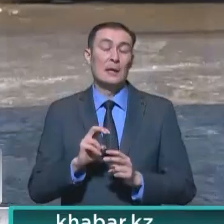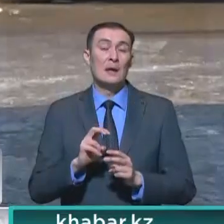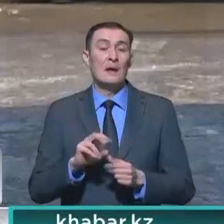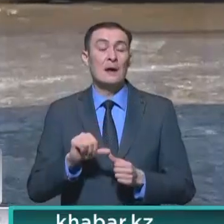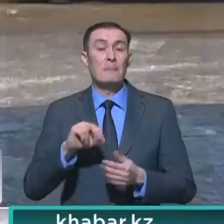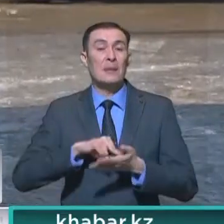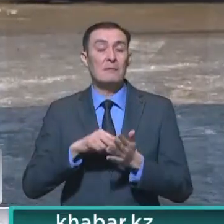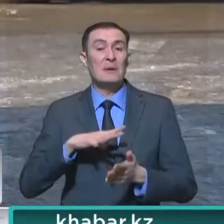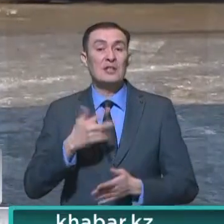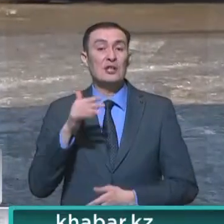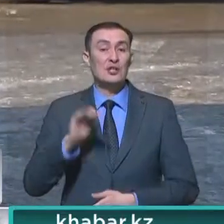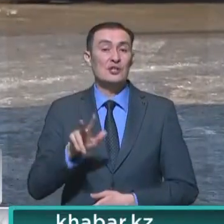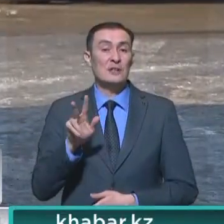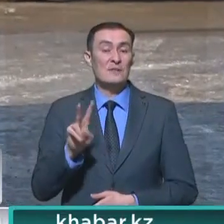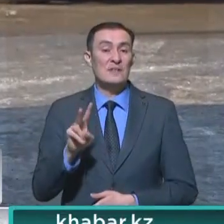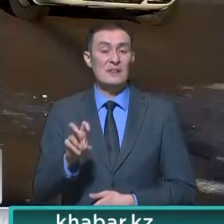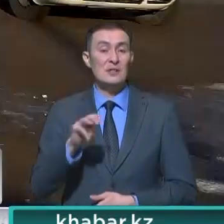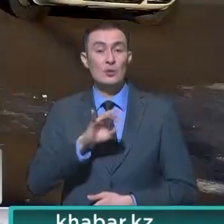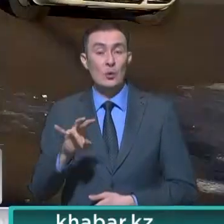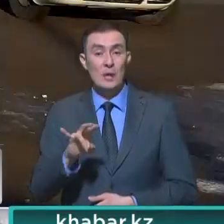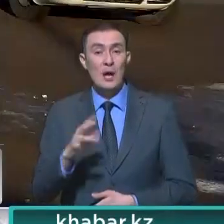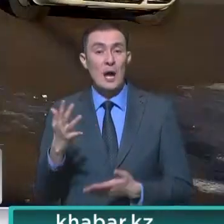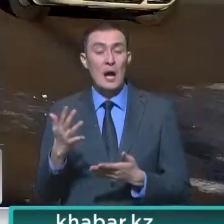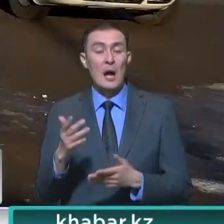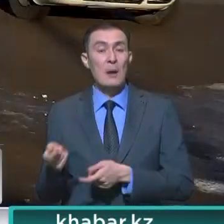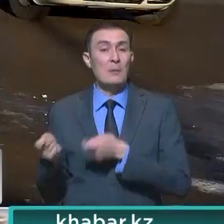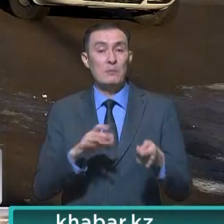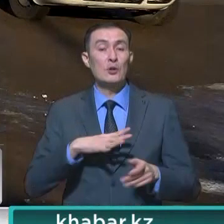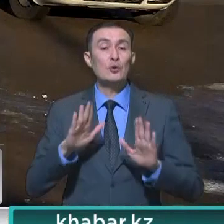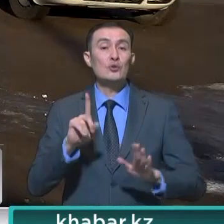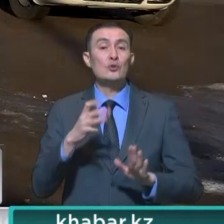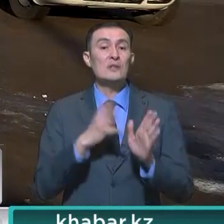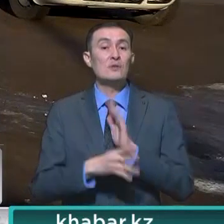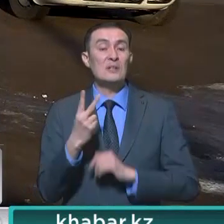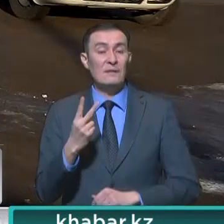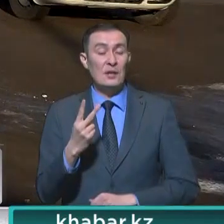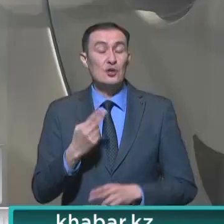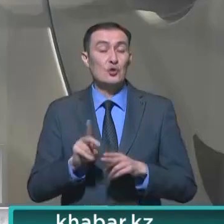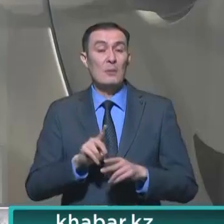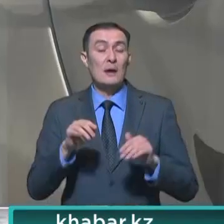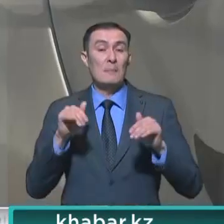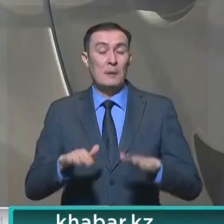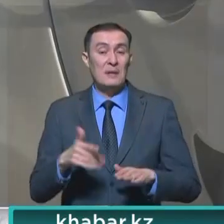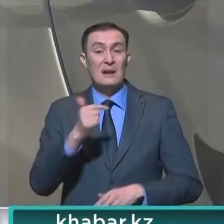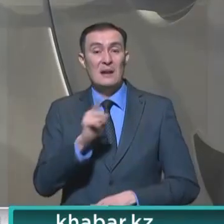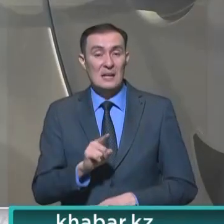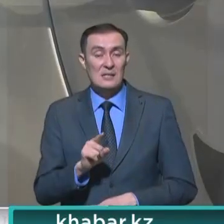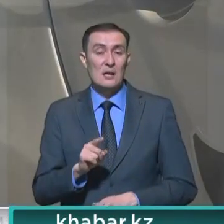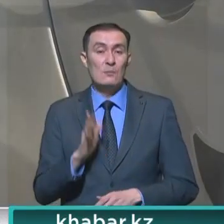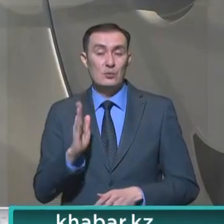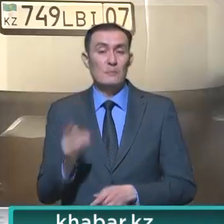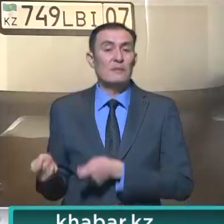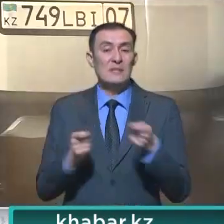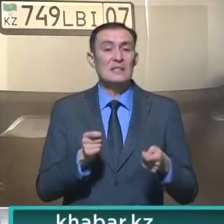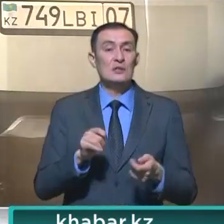Вместо планируемых 3203 тонн отгружено было только 192. И чтобы решить проблему, газ решено поставлять